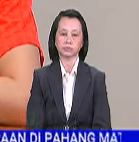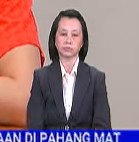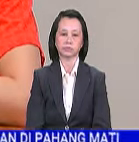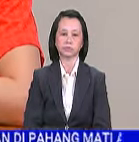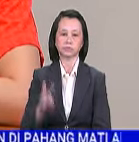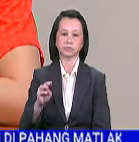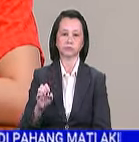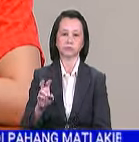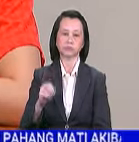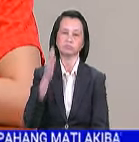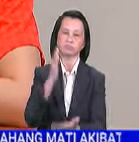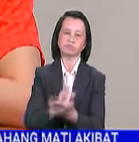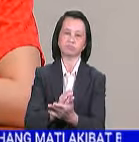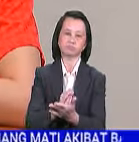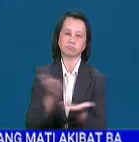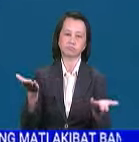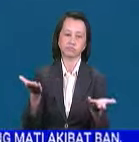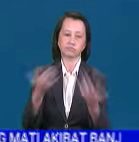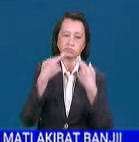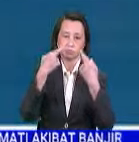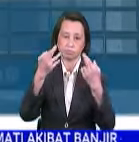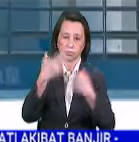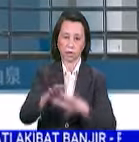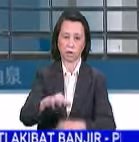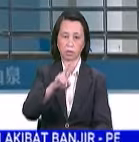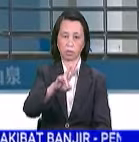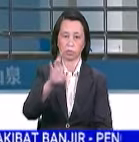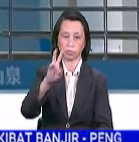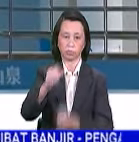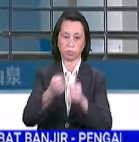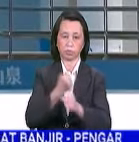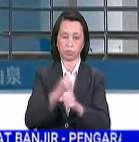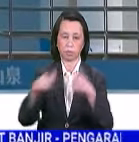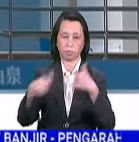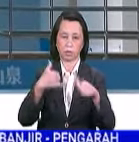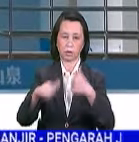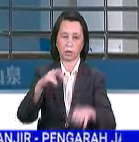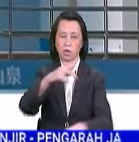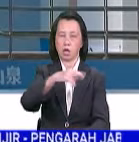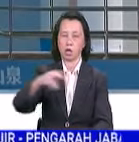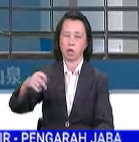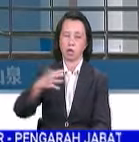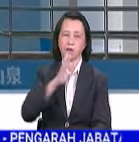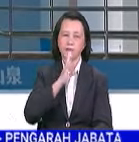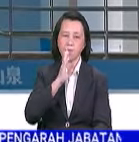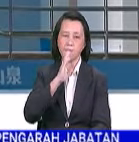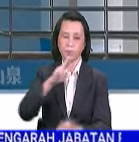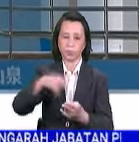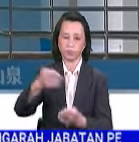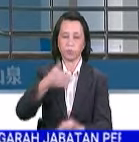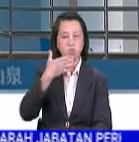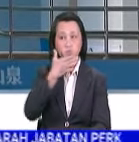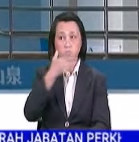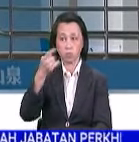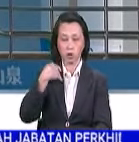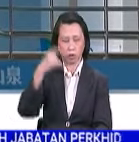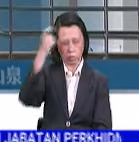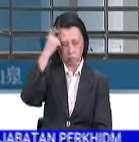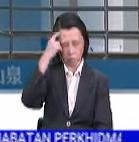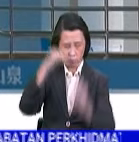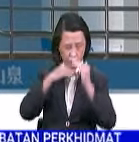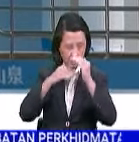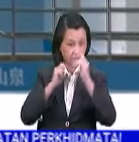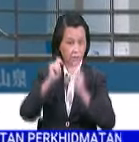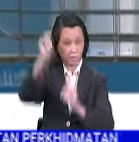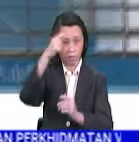Man Yee yang bersara secara rasminya selepas 27 tahun beraksi di kolam renang berkata, penerjun muda perlu mempunyai tahap mental yang